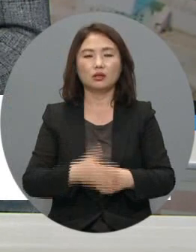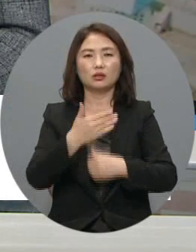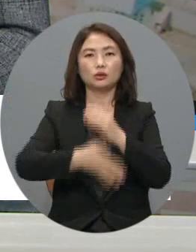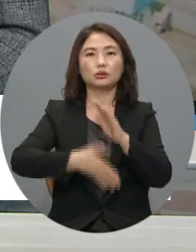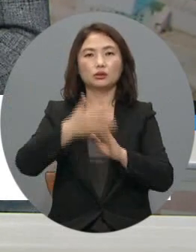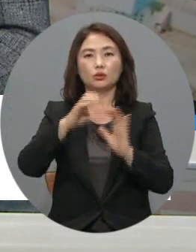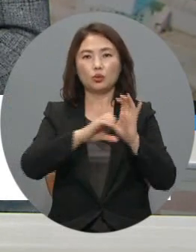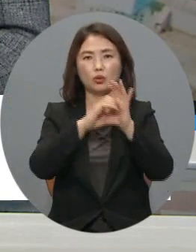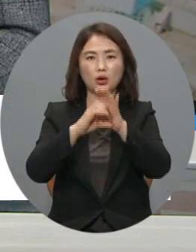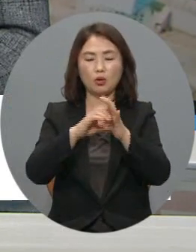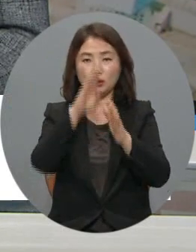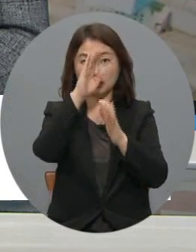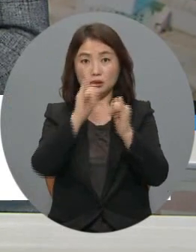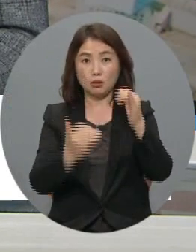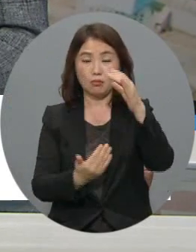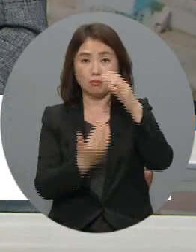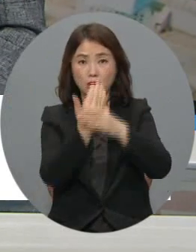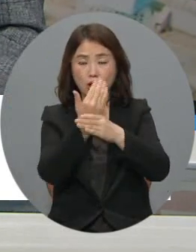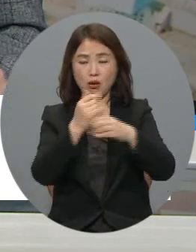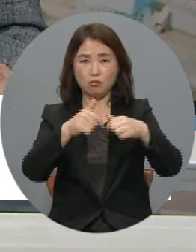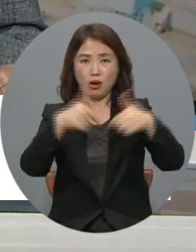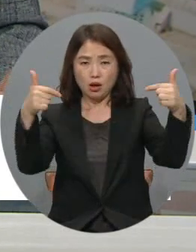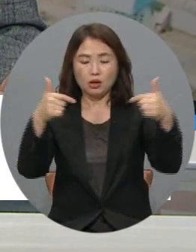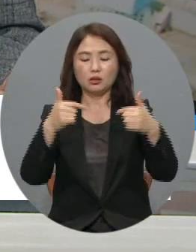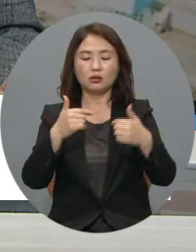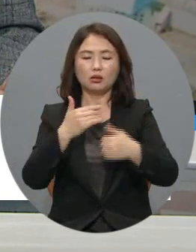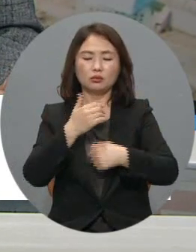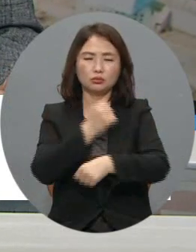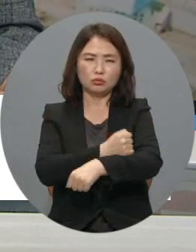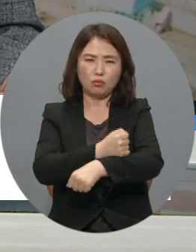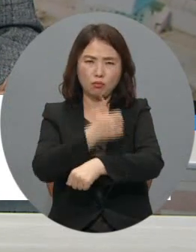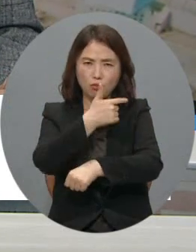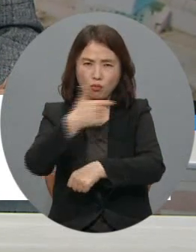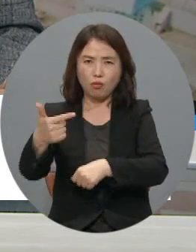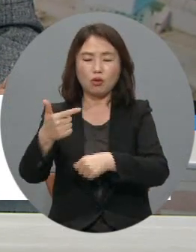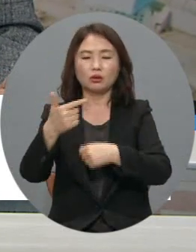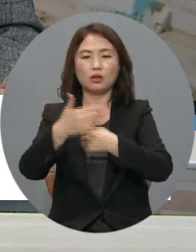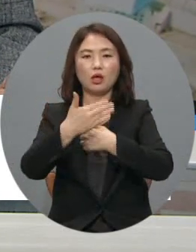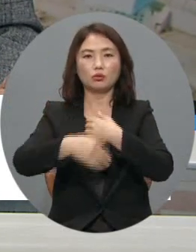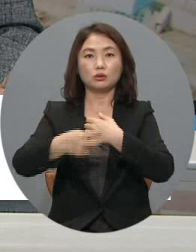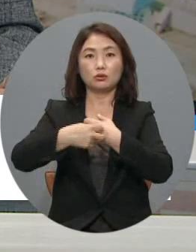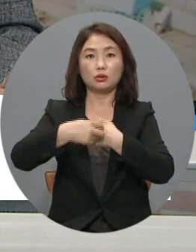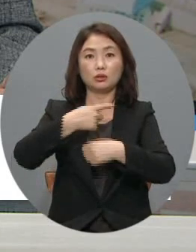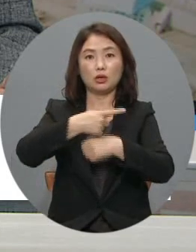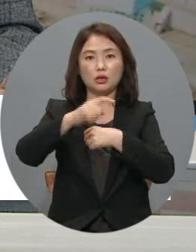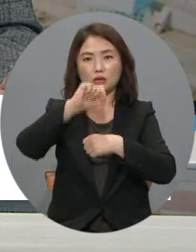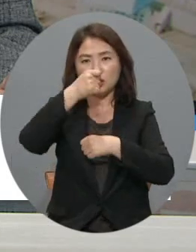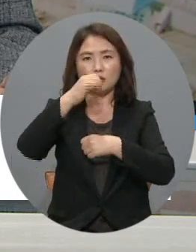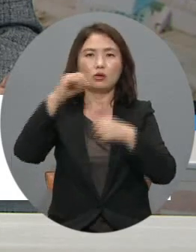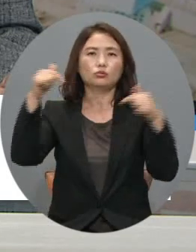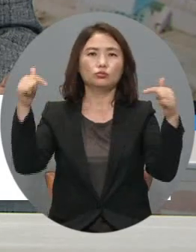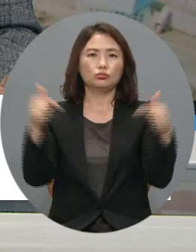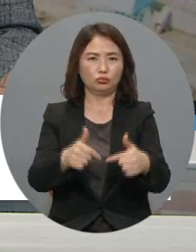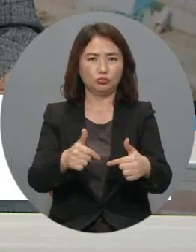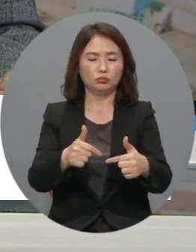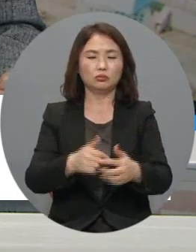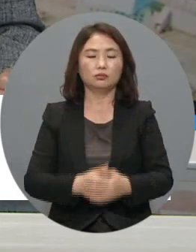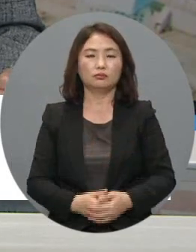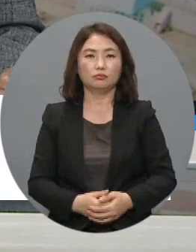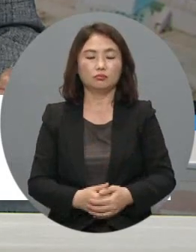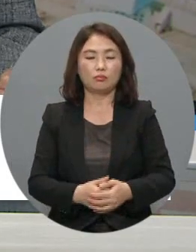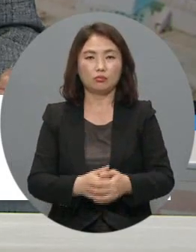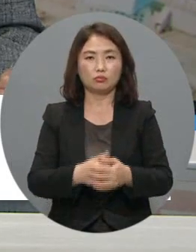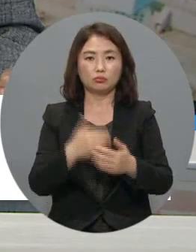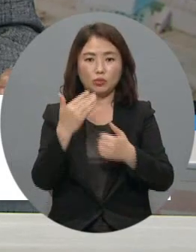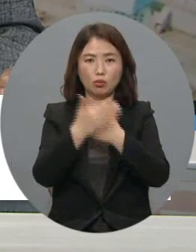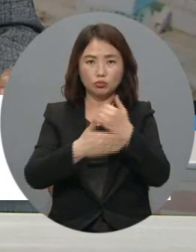대구시가 코로나19 환자가 속출할 당시 최전선에서 사투를 벌인 대구 의료원의 내년도 예산을 줄였다고 합니다.